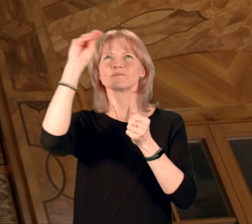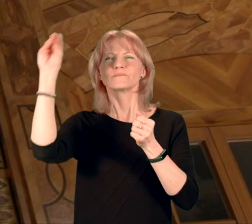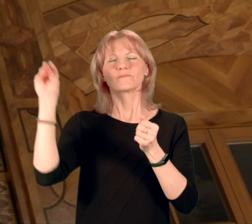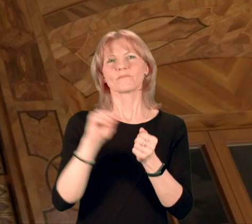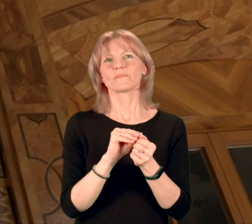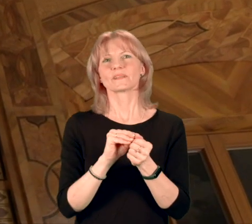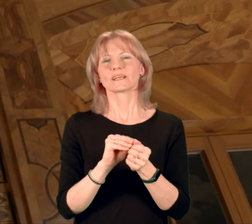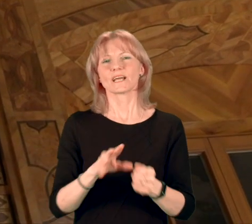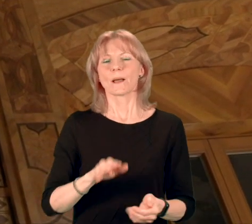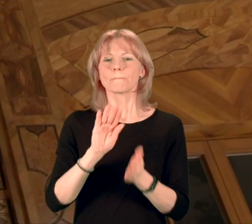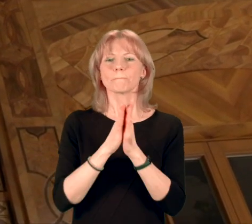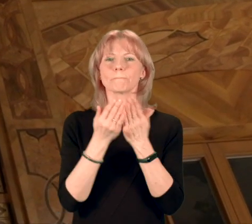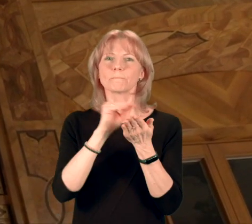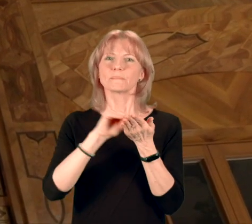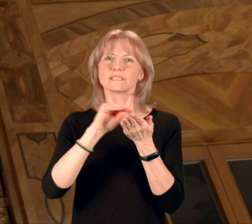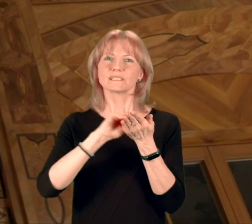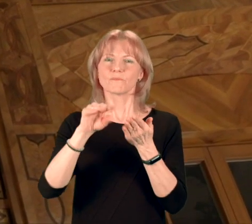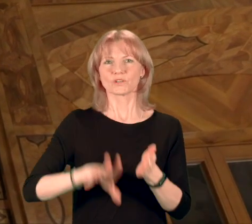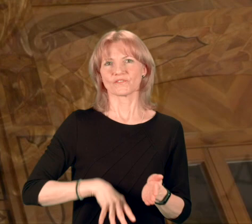Scriptura, Pismo Święte.